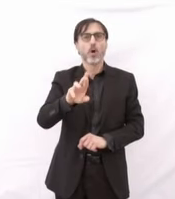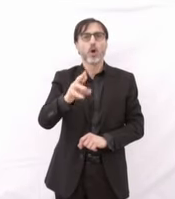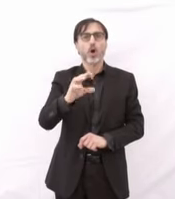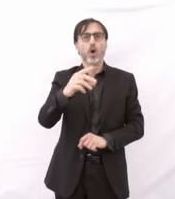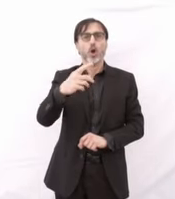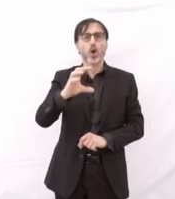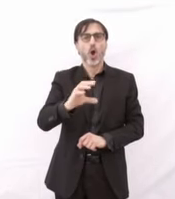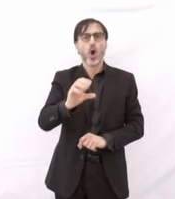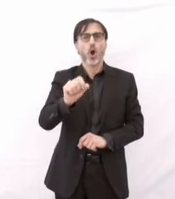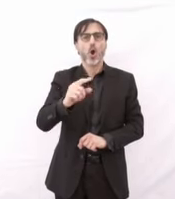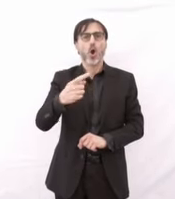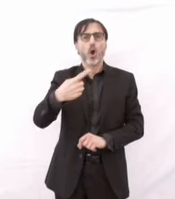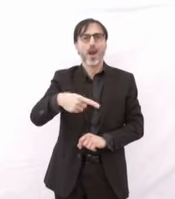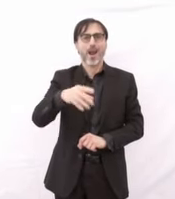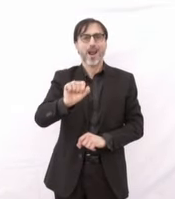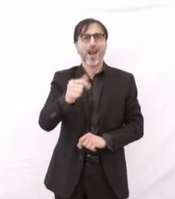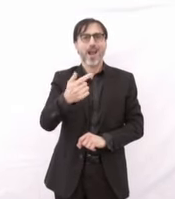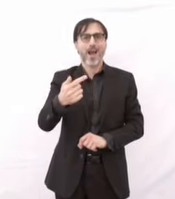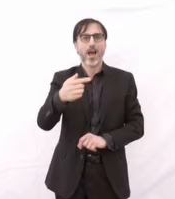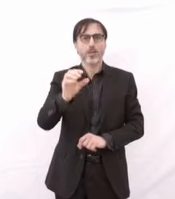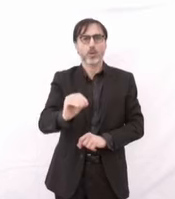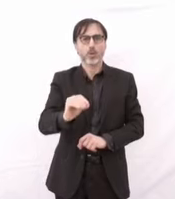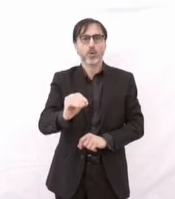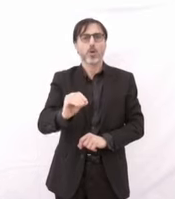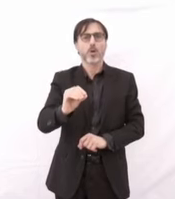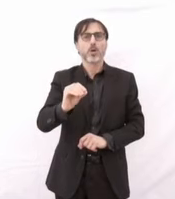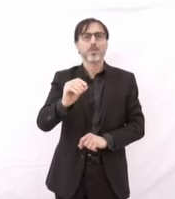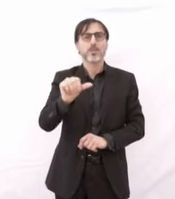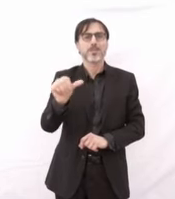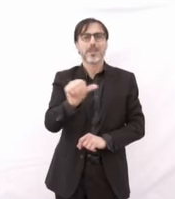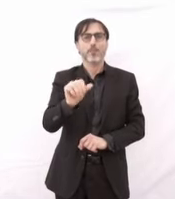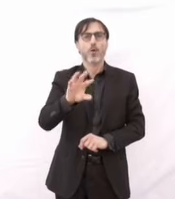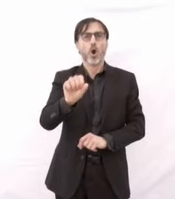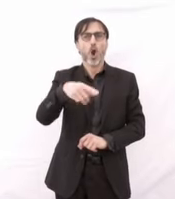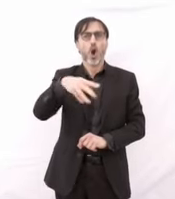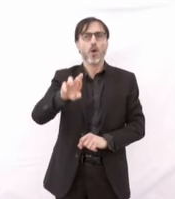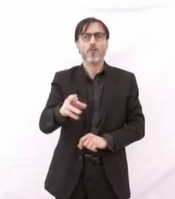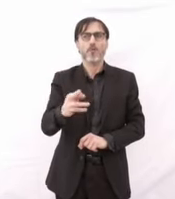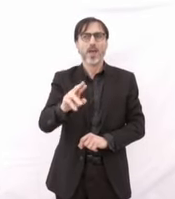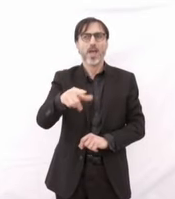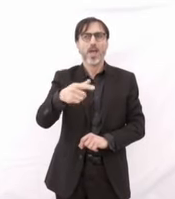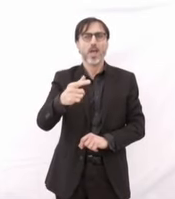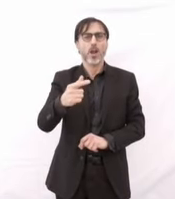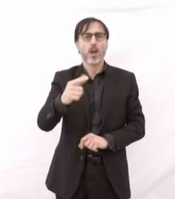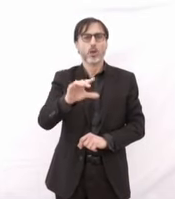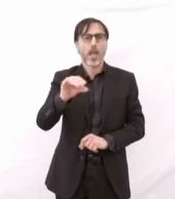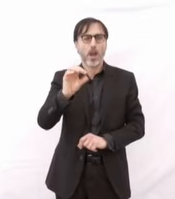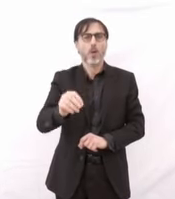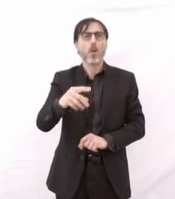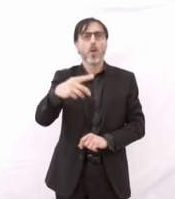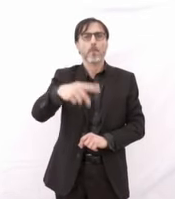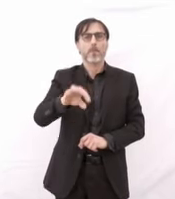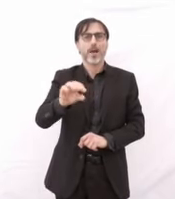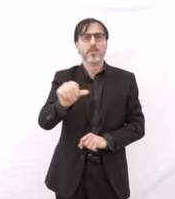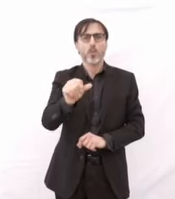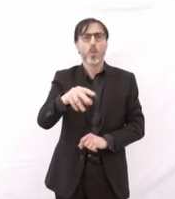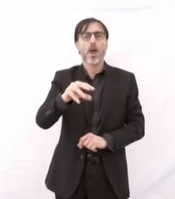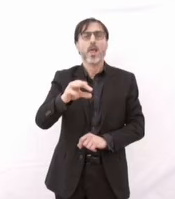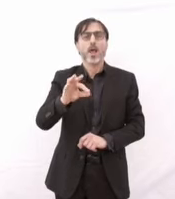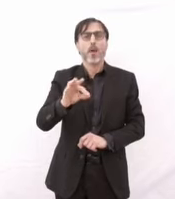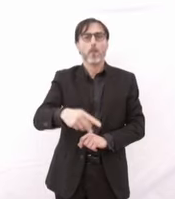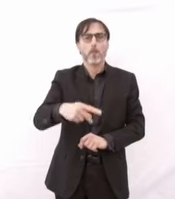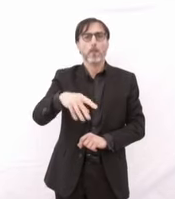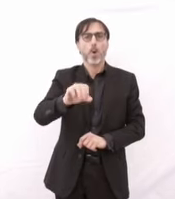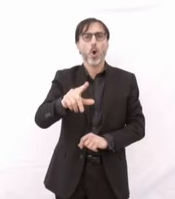Gatto. Stefano Condello. Vincenzo Caruso. Pasquale Polverino.